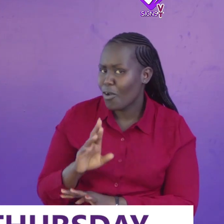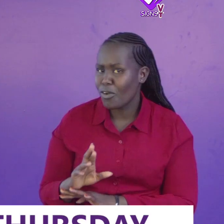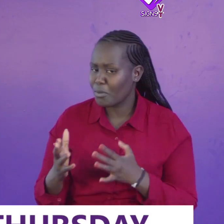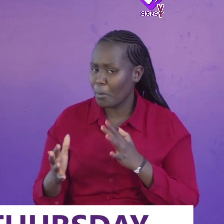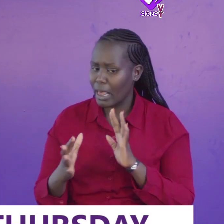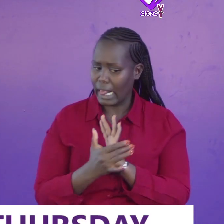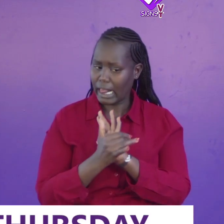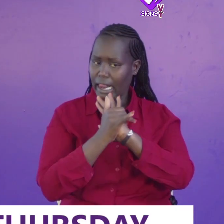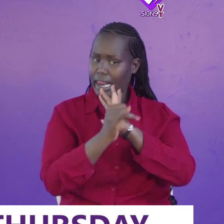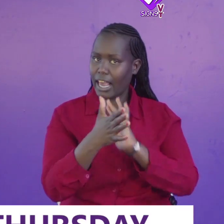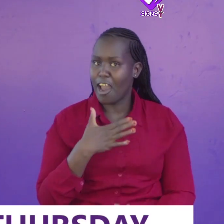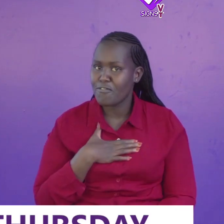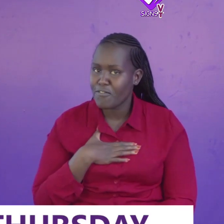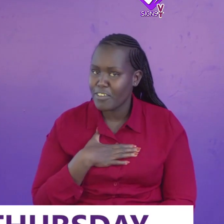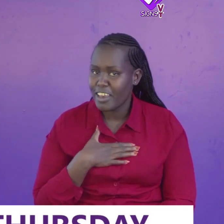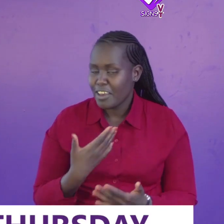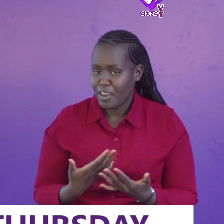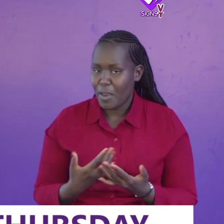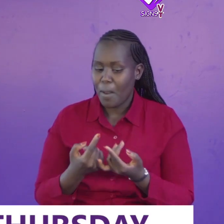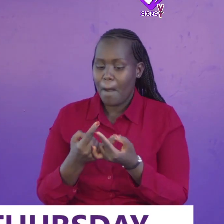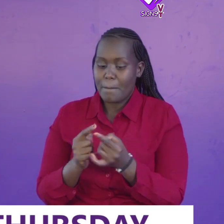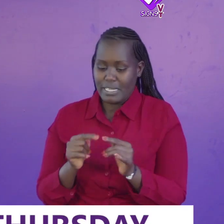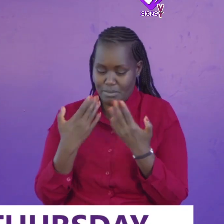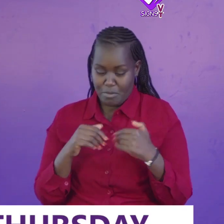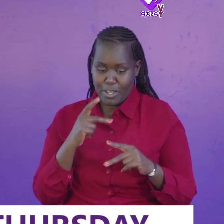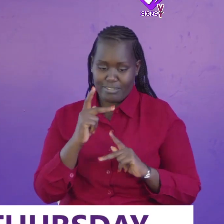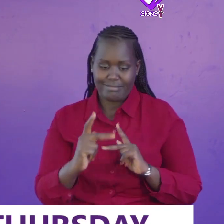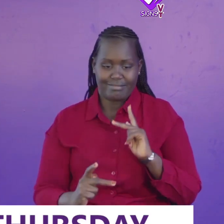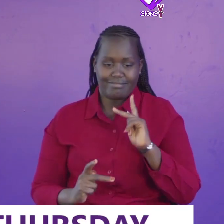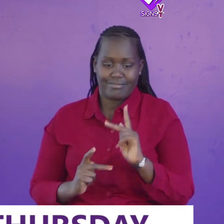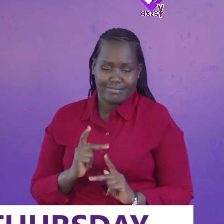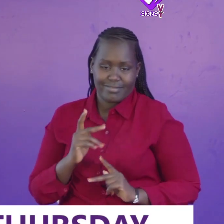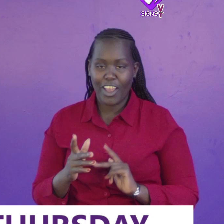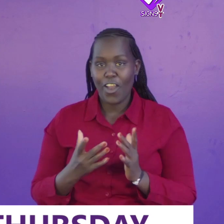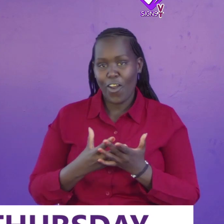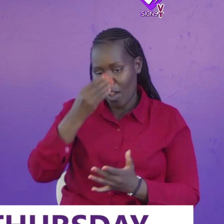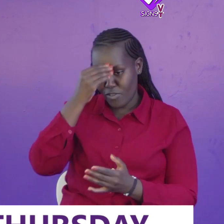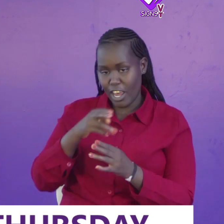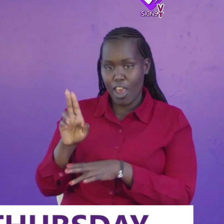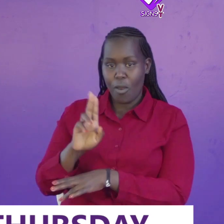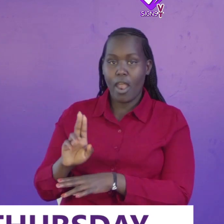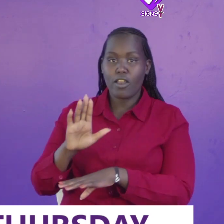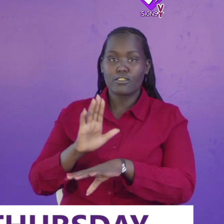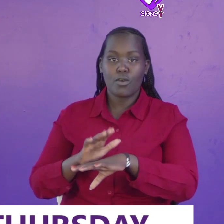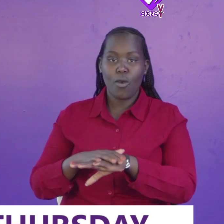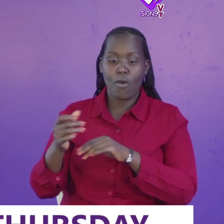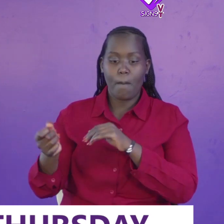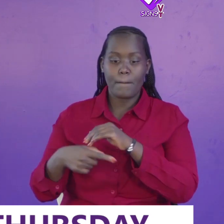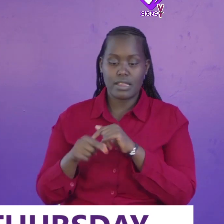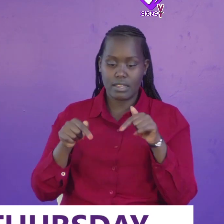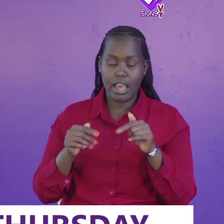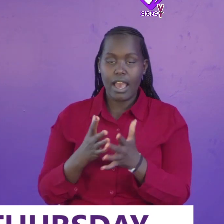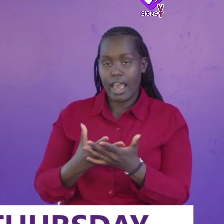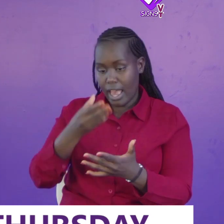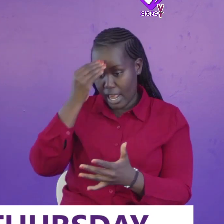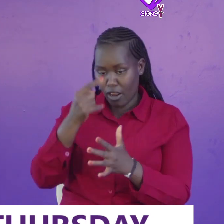bado sijaivishia, lakini I'm in the process. Ndio maana nawaambia let's make good use of this month. Make sure umelearn. Sasa